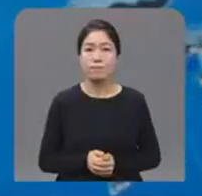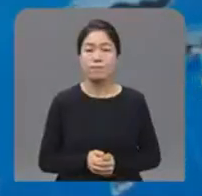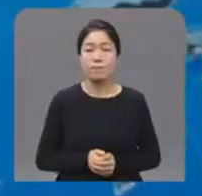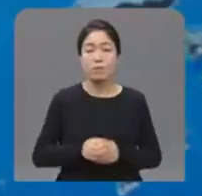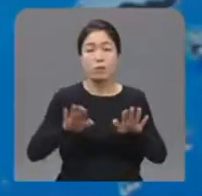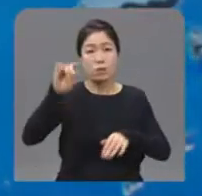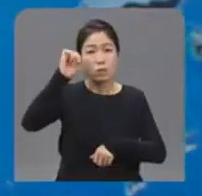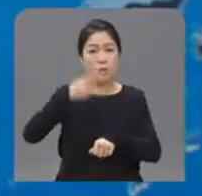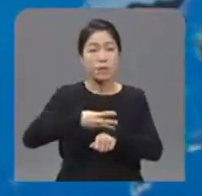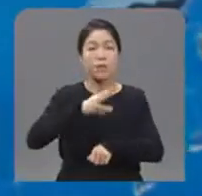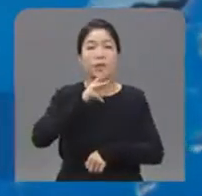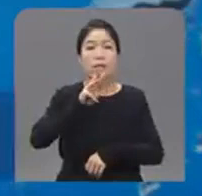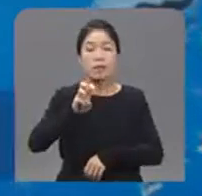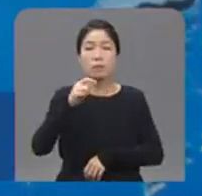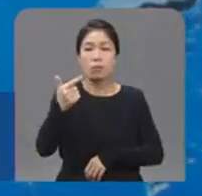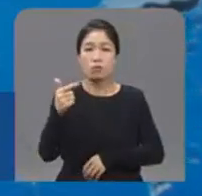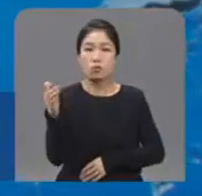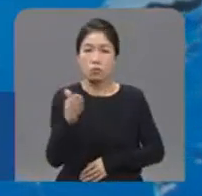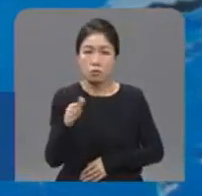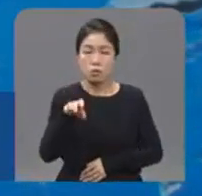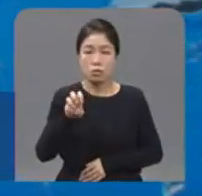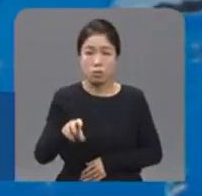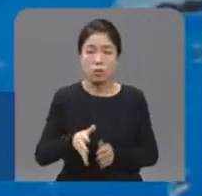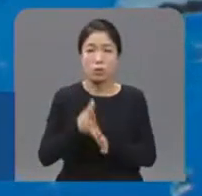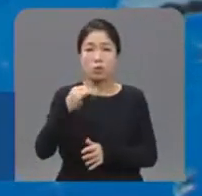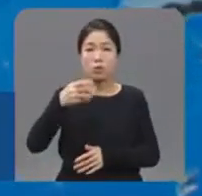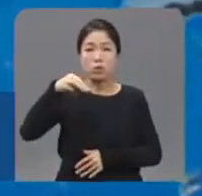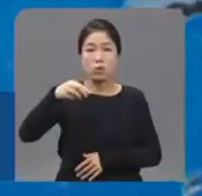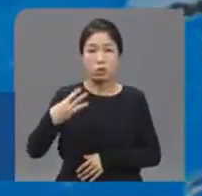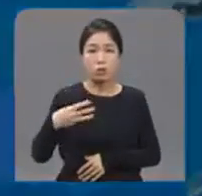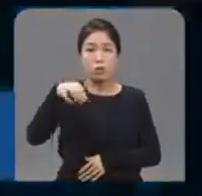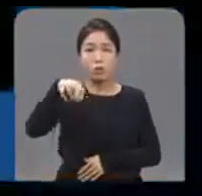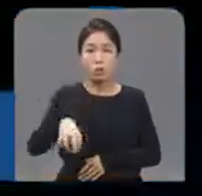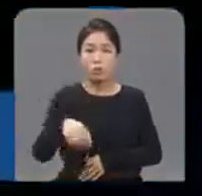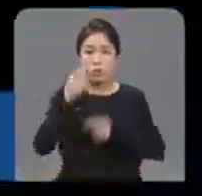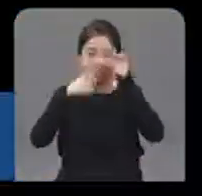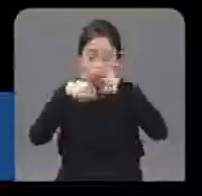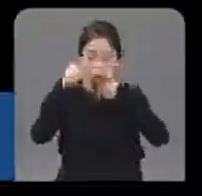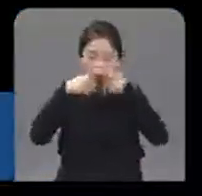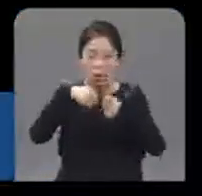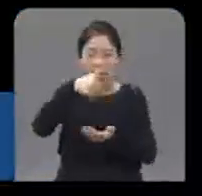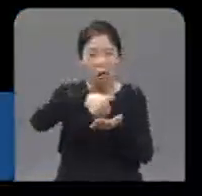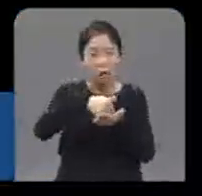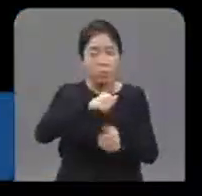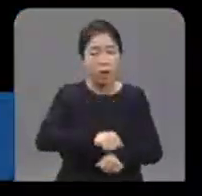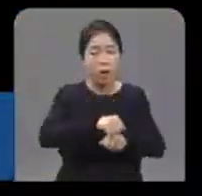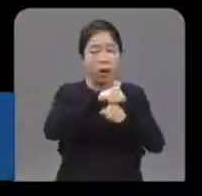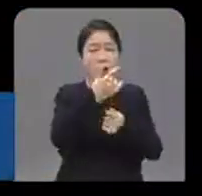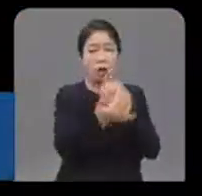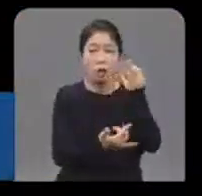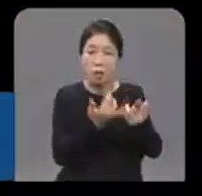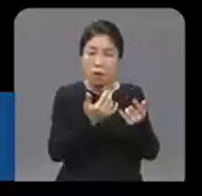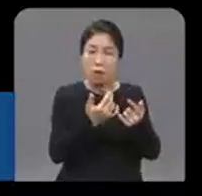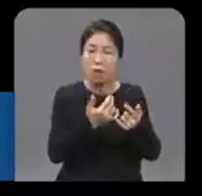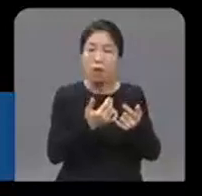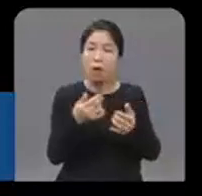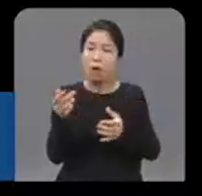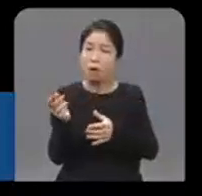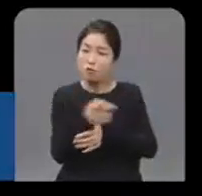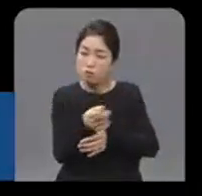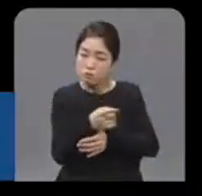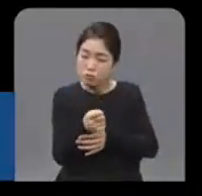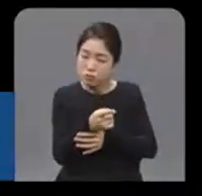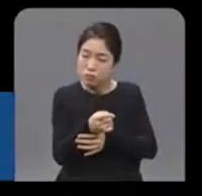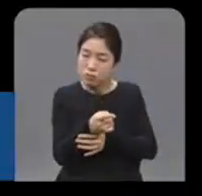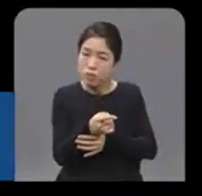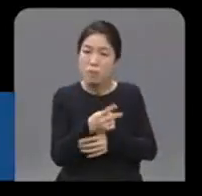오늘 새벽 3시 36분쯤 광주시 월출동의 한 폐기물 재활용시설 야적장에서 불이 나 소방당국이 진화에 나선